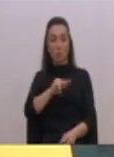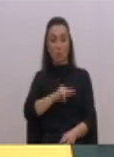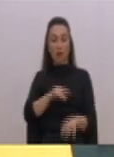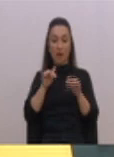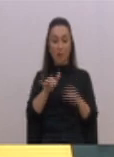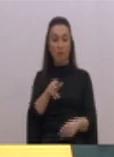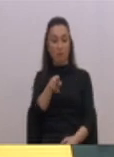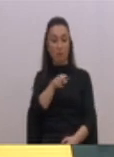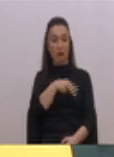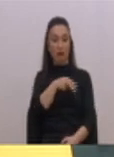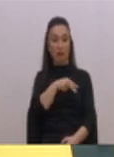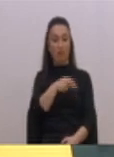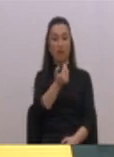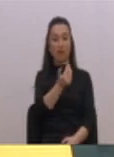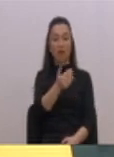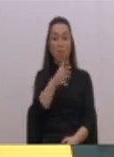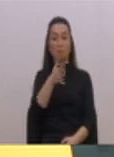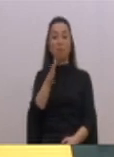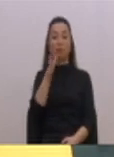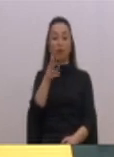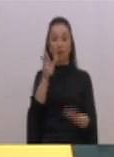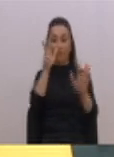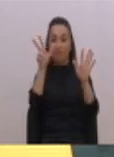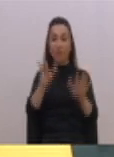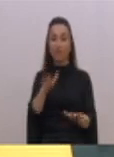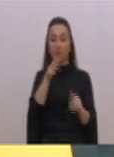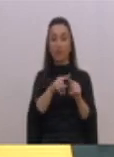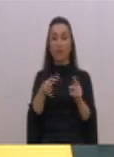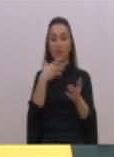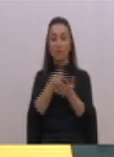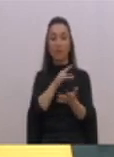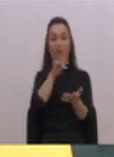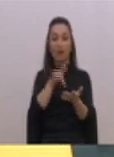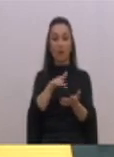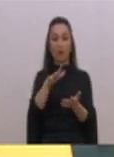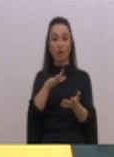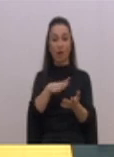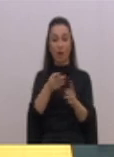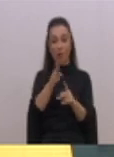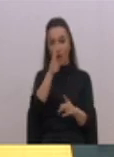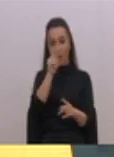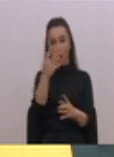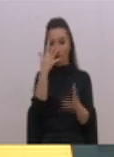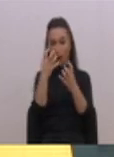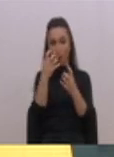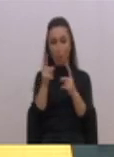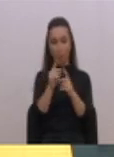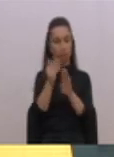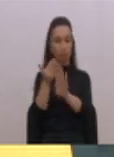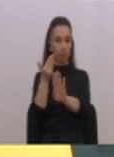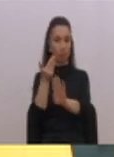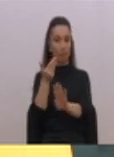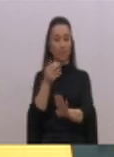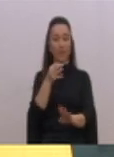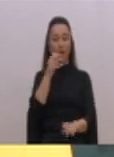ქმედითი პარლამენტი. თქვენ მაშინ 8 თვის განმავლობაში საკუთარ ქვეყანასთან იყავით გაბუტულები და ბოიკოტში იმყოფებოდით,